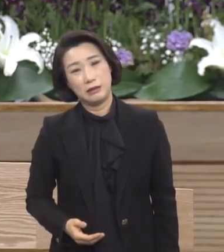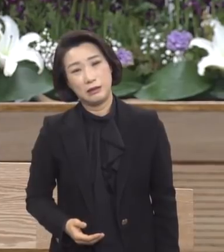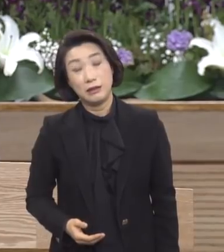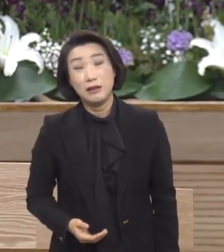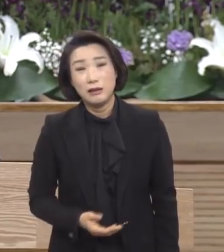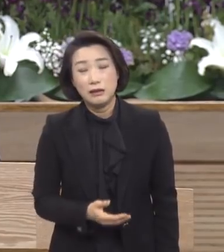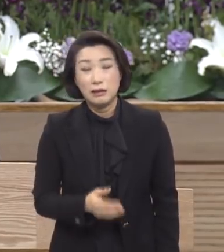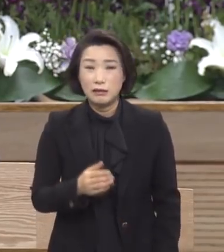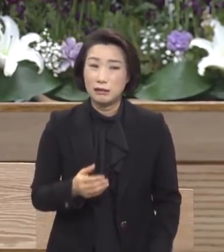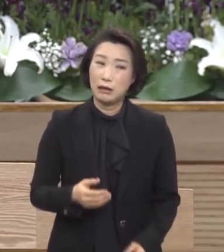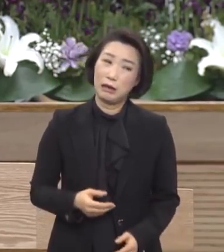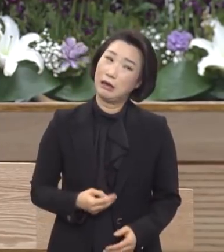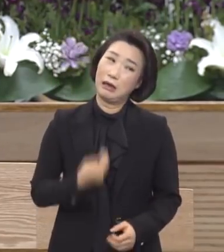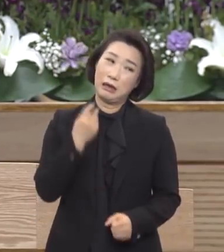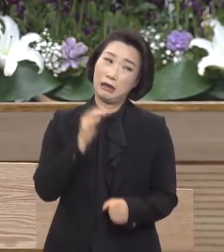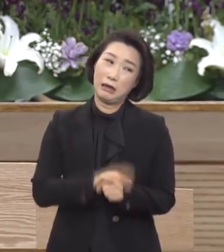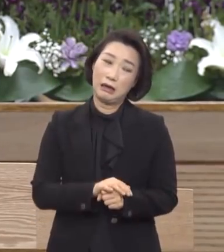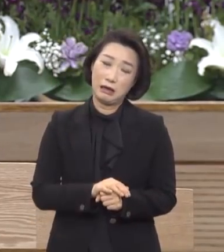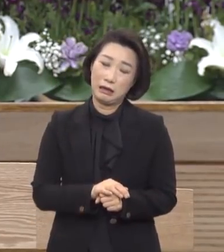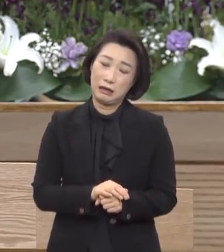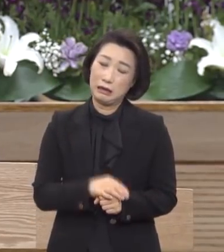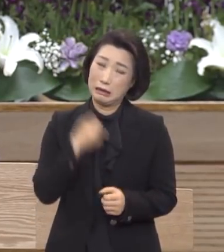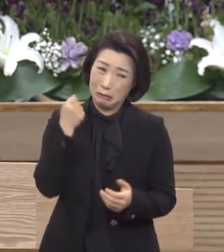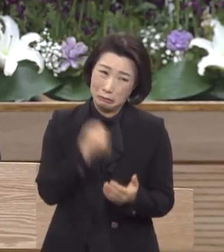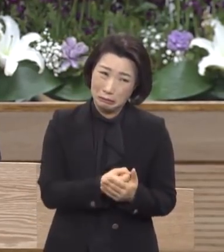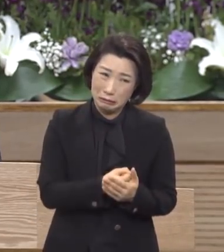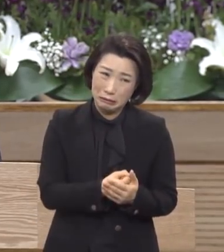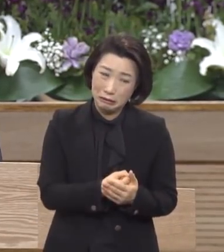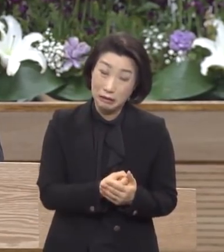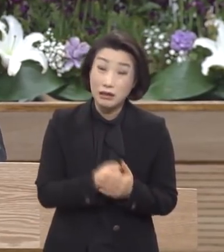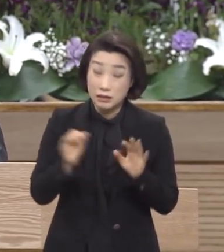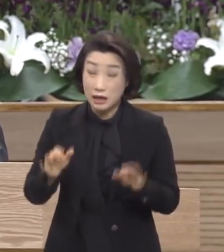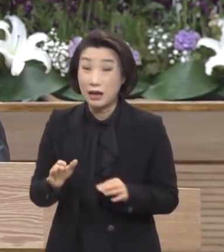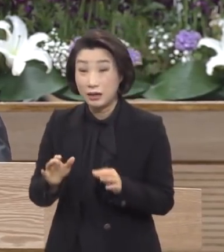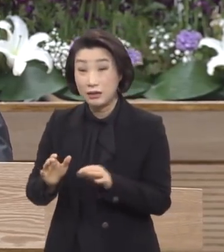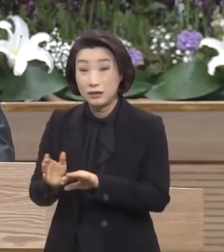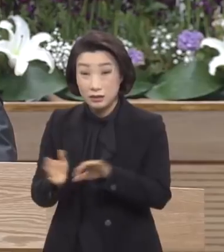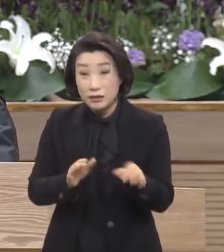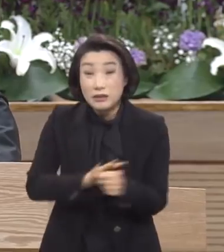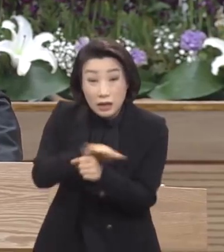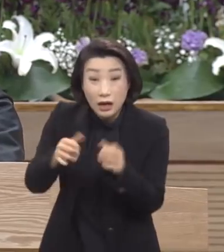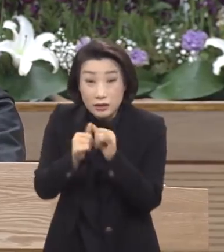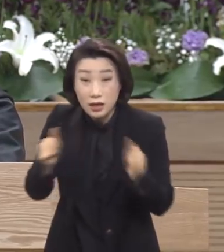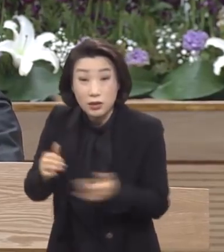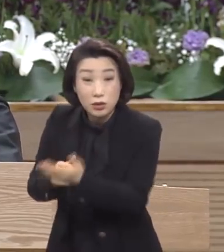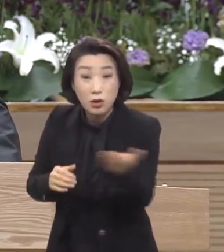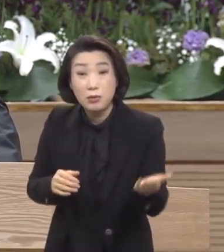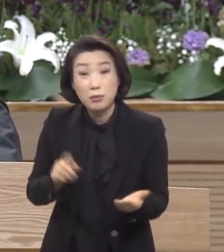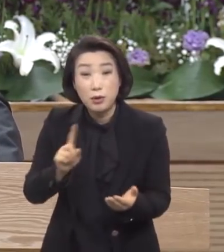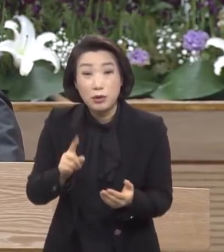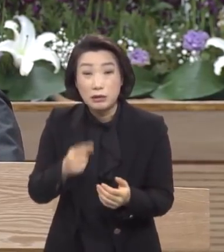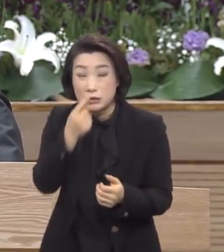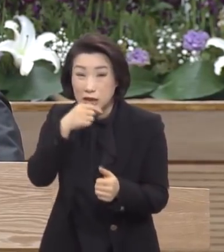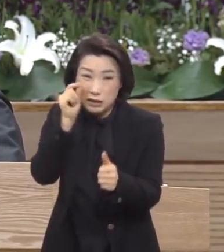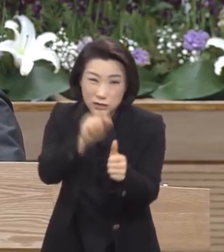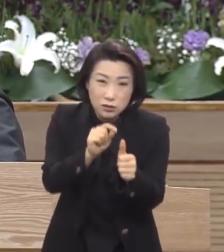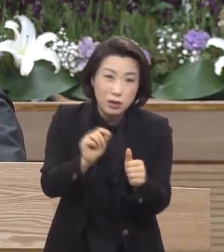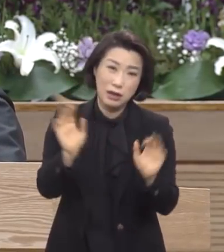응? 담대하지 진짜. 응? 사랑하는 자는 절대로 상처